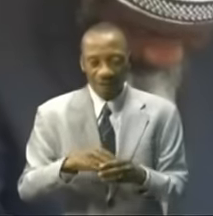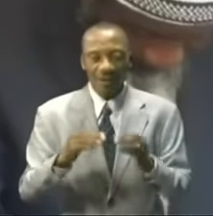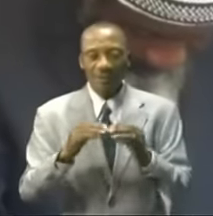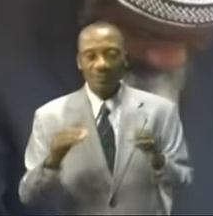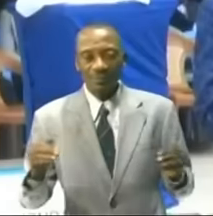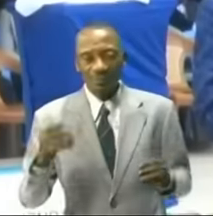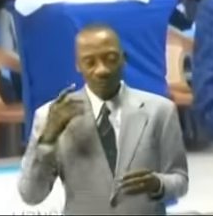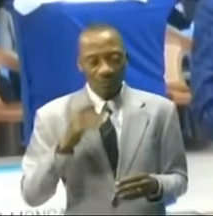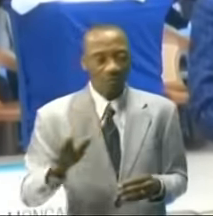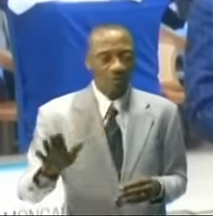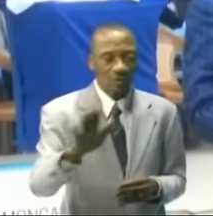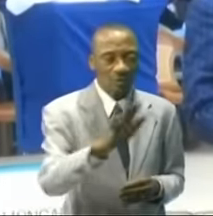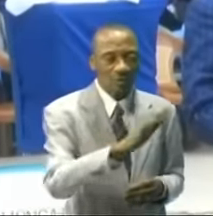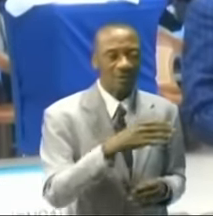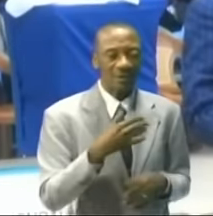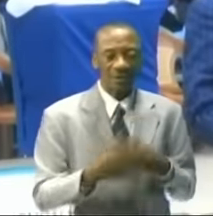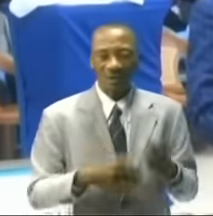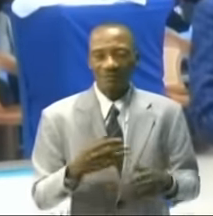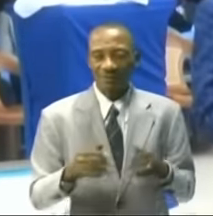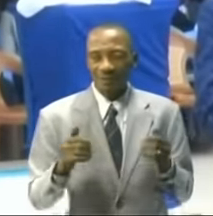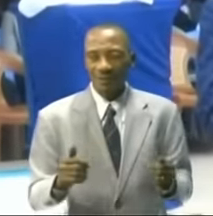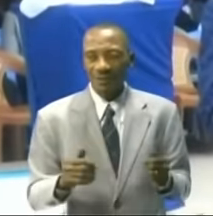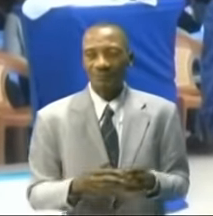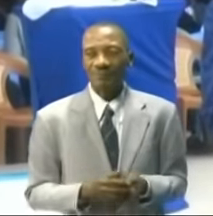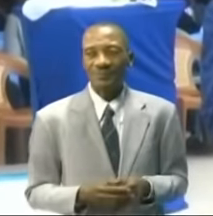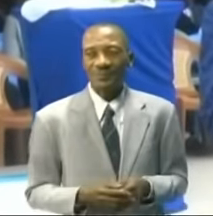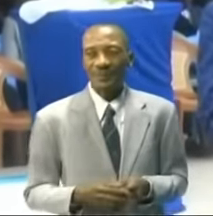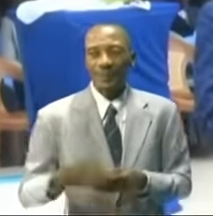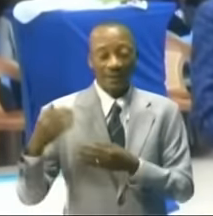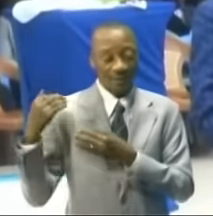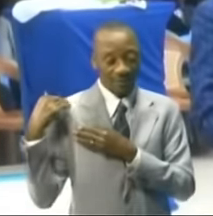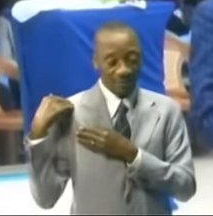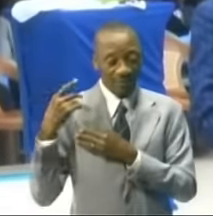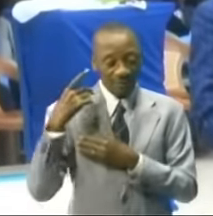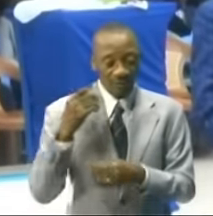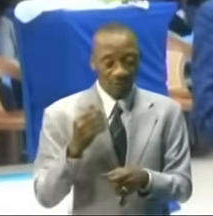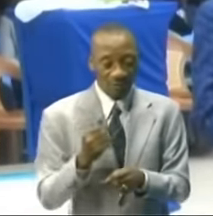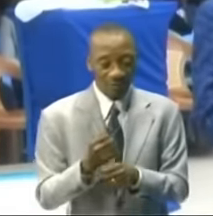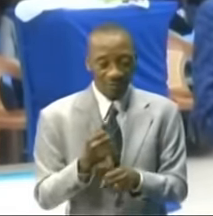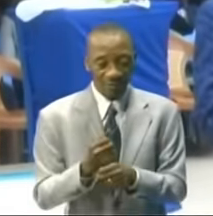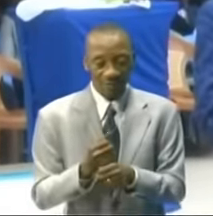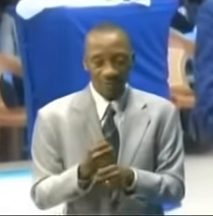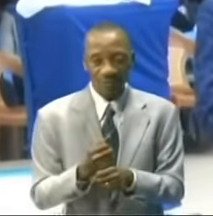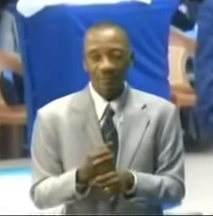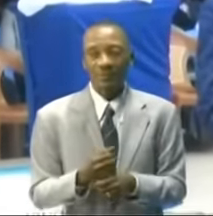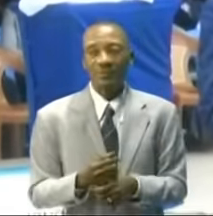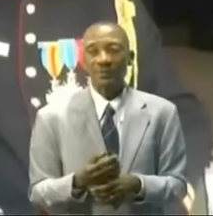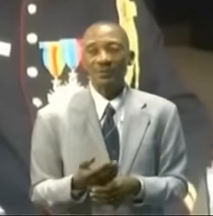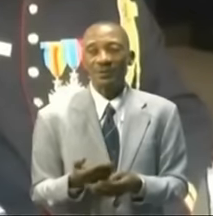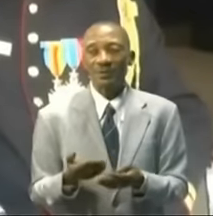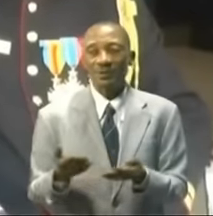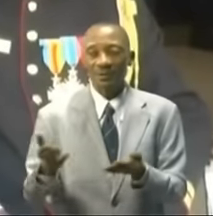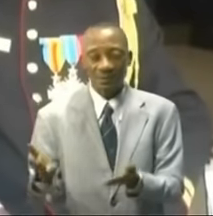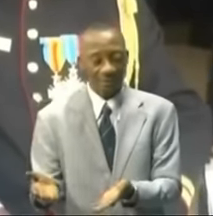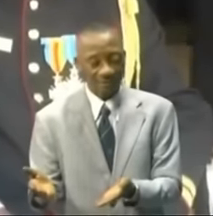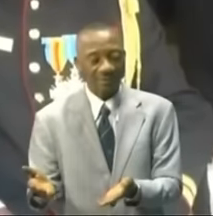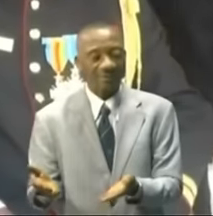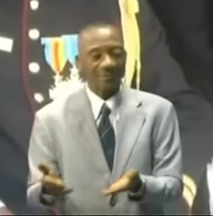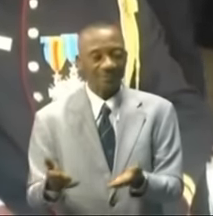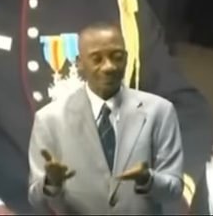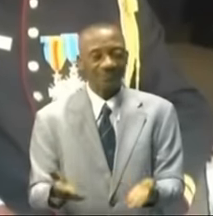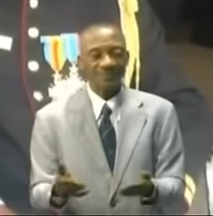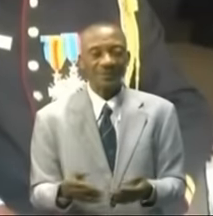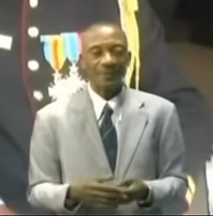le numéro 1 de la Mongala, le chef des travaux, maître Jean-Colin Makaka Pape Kaka, qui ne jure que voir son peuple en sécurité,